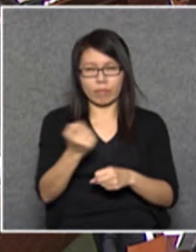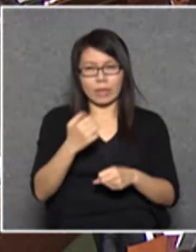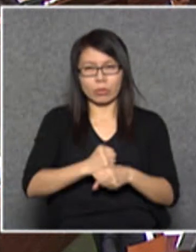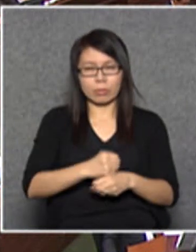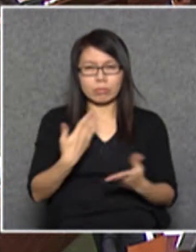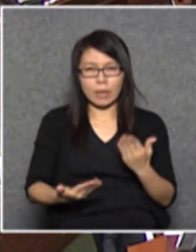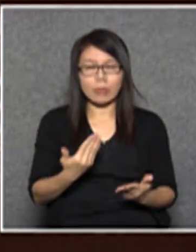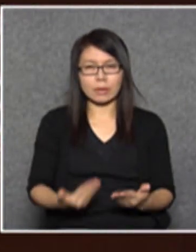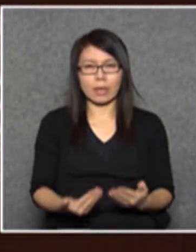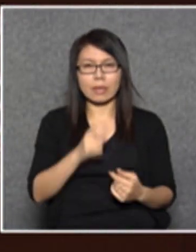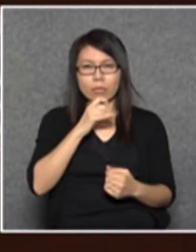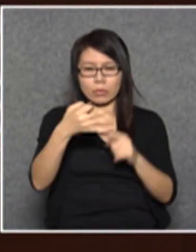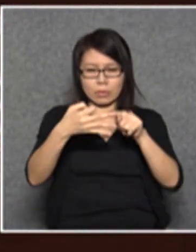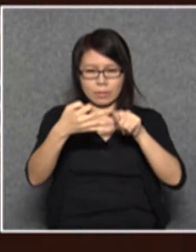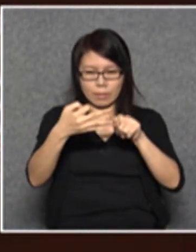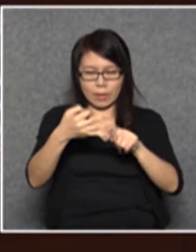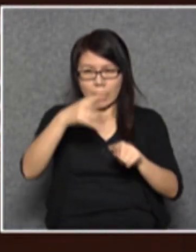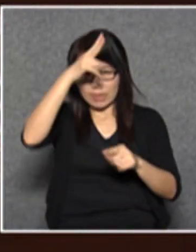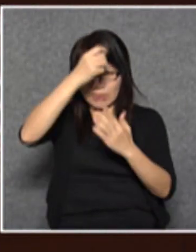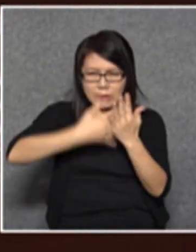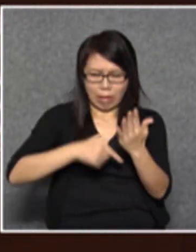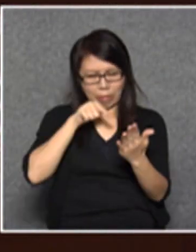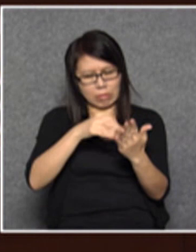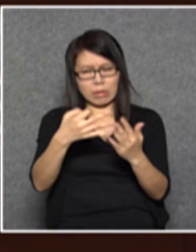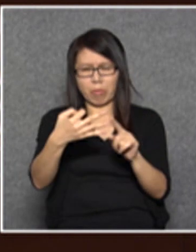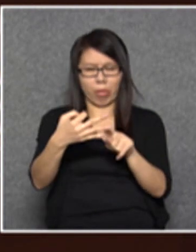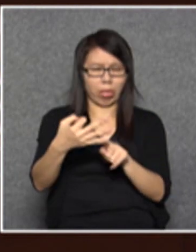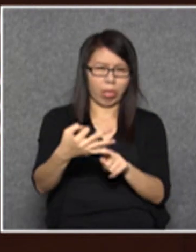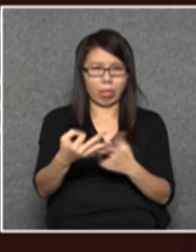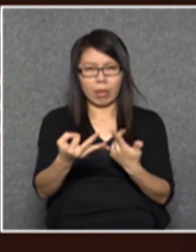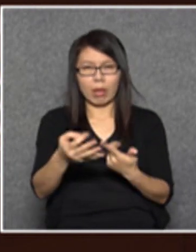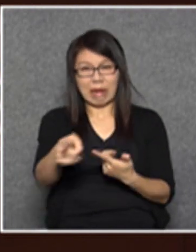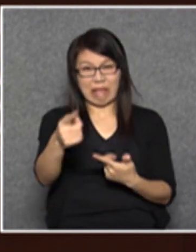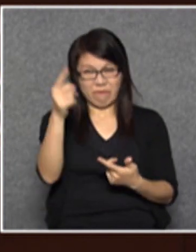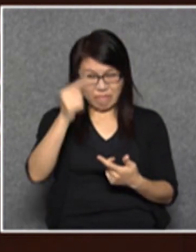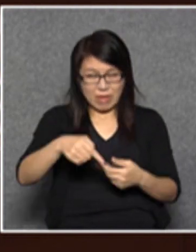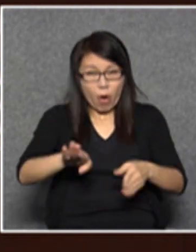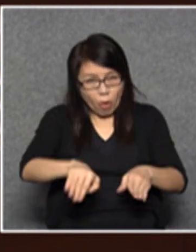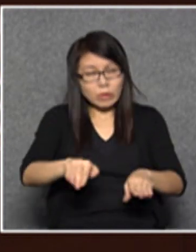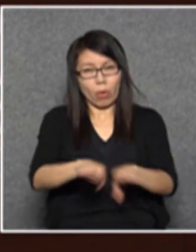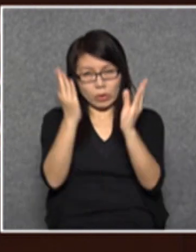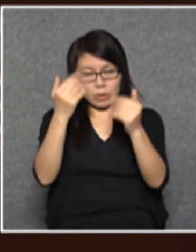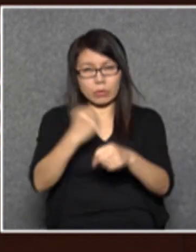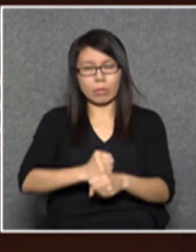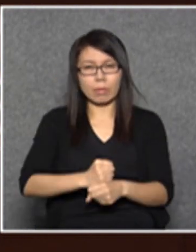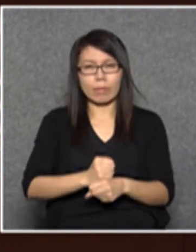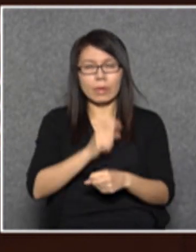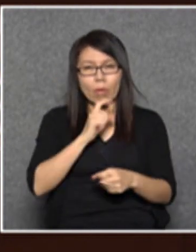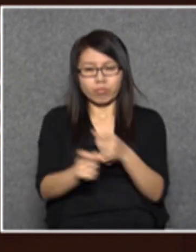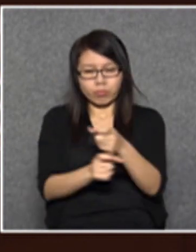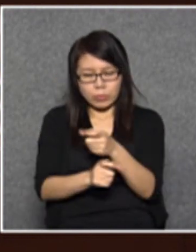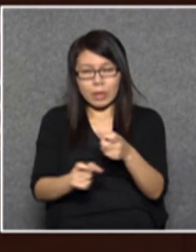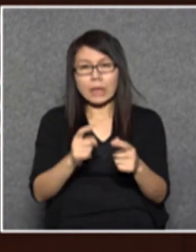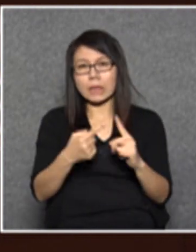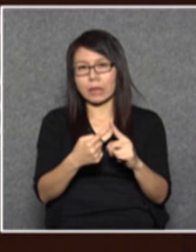係咧，而家有三樣嘅創科嘅政策咧，其實咧係而家你立刻就應該可以去做嘅。亦都有業界人士咧係託我